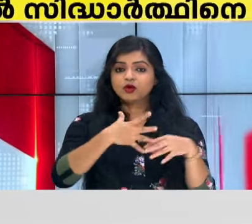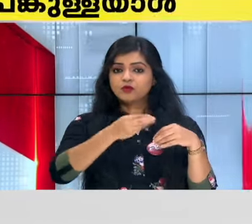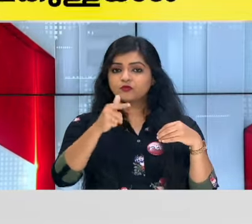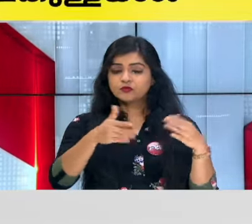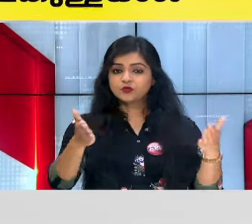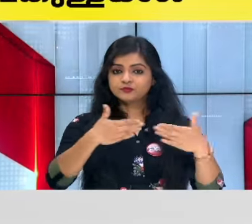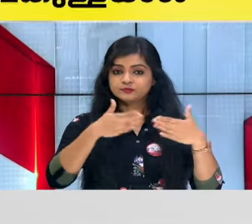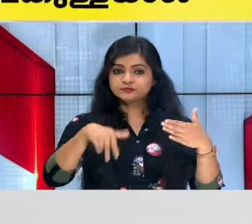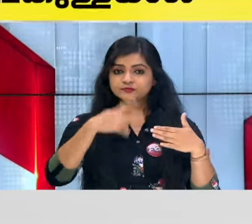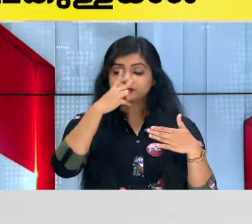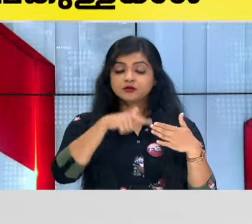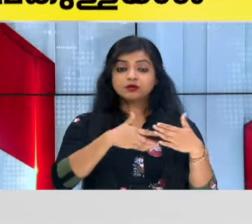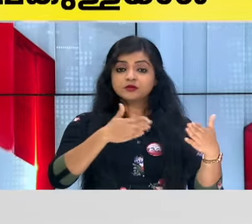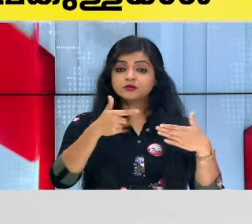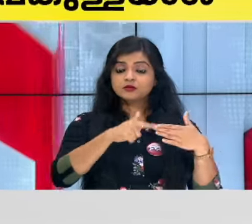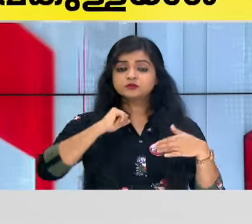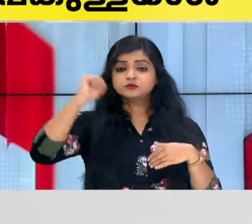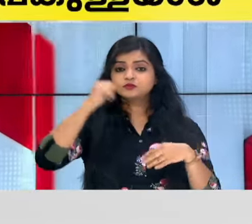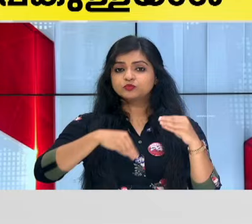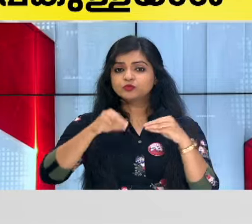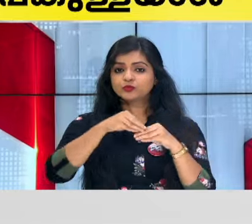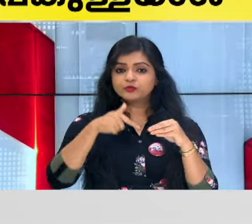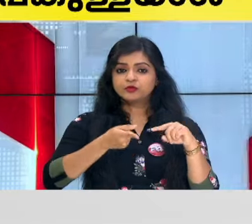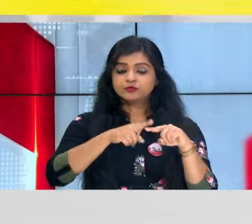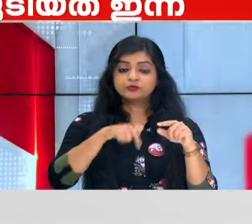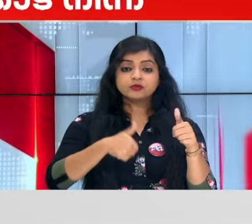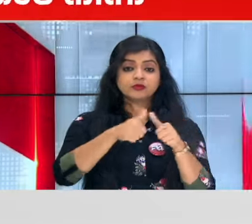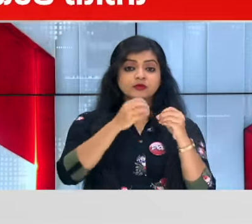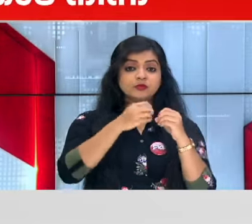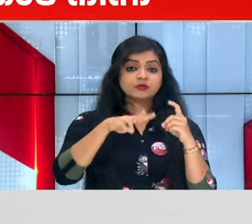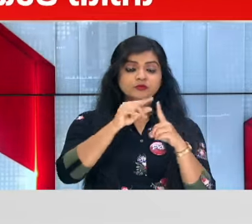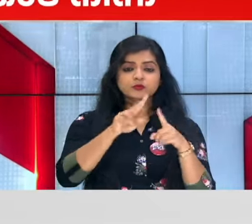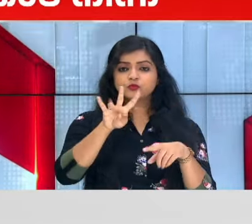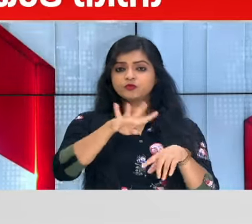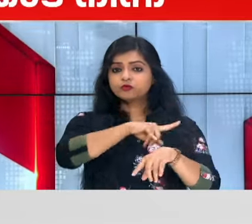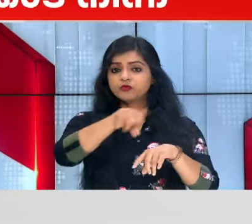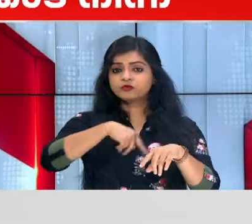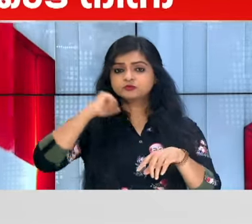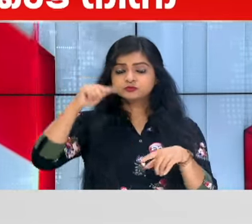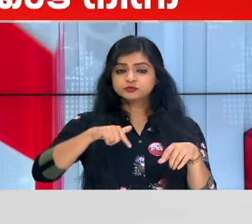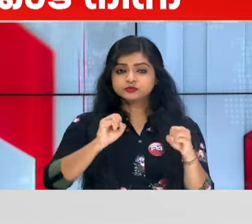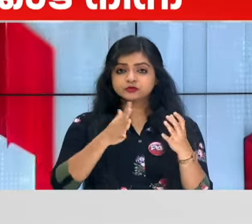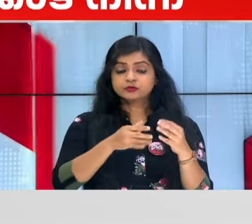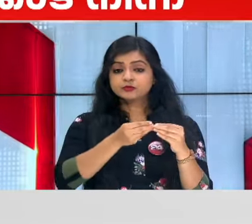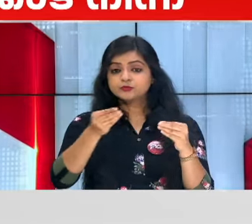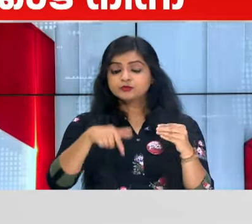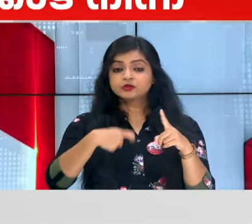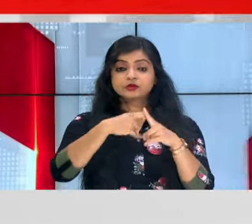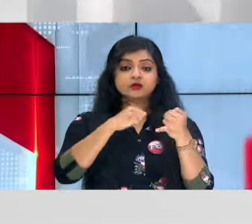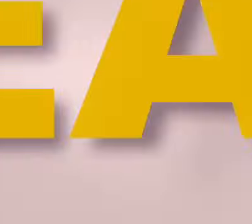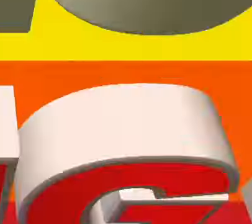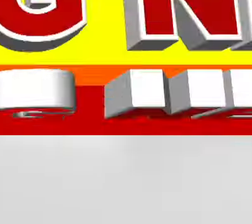കവാടമാണ്. അത് സമരക്കവളമായി മാറിയിരിക്കുന്നു എന്നതാണ്. ABVP 24 മണിക്കൂർ സമരമാണ് ഇപ്പോൾ ആരംഭിച്ചിരിക്കുന്നത്. തൊട്ടപ്പുറത്തെ KSU 24